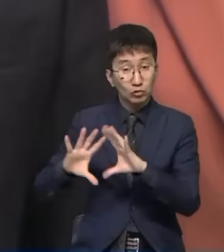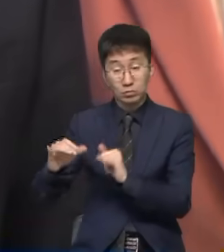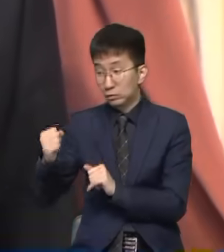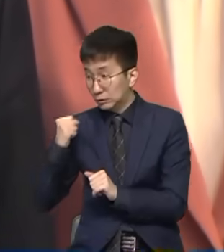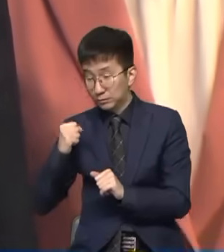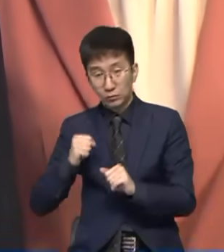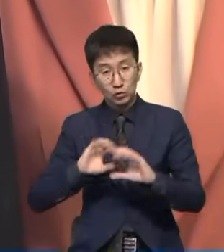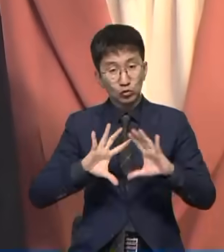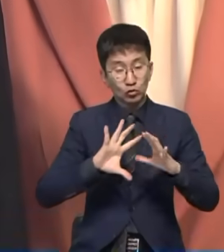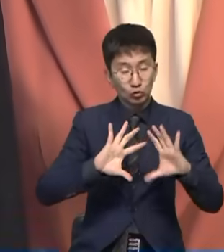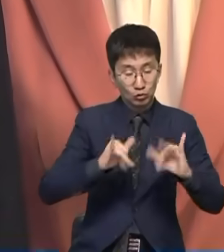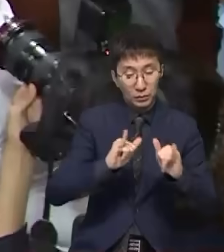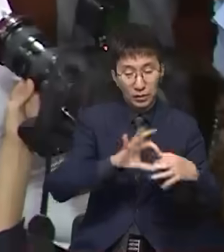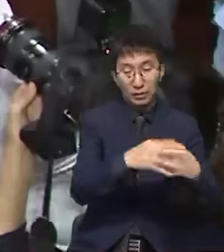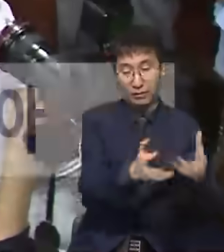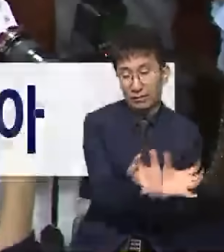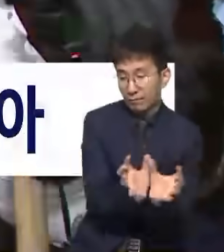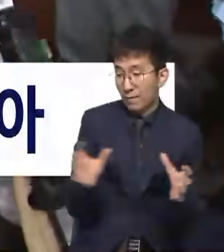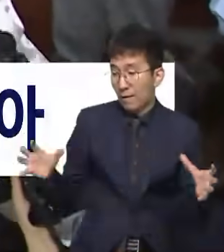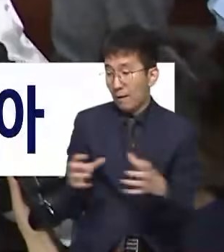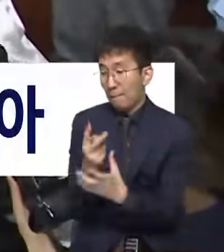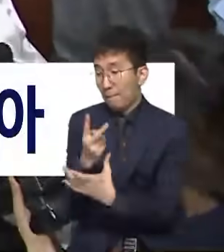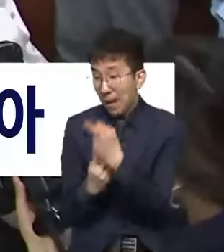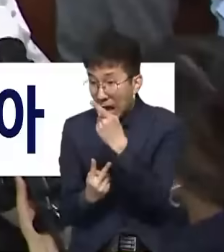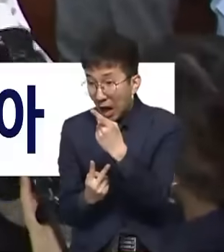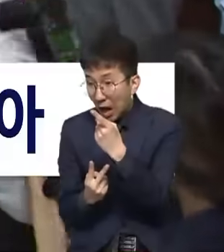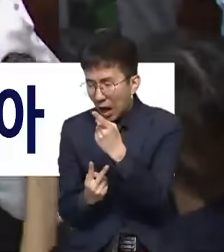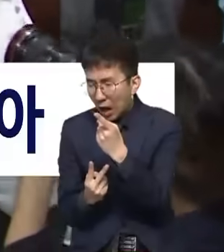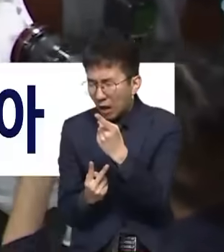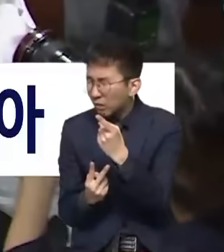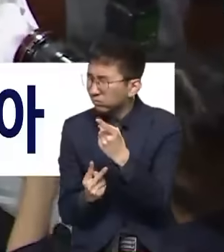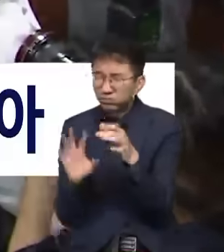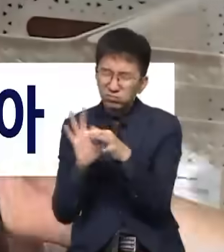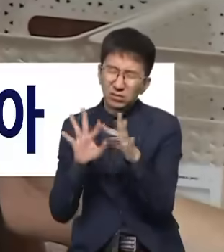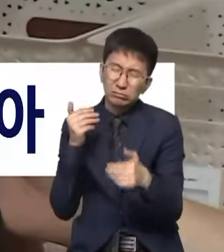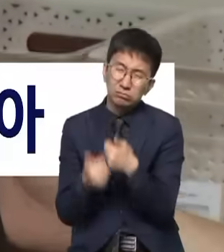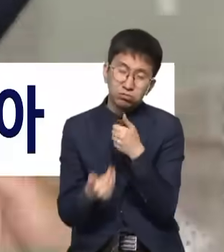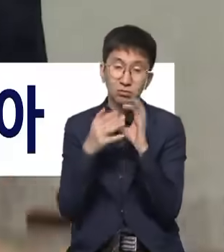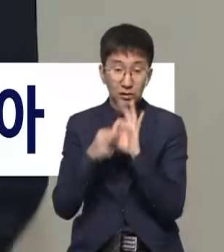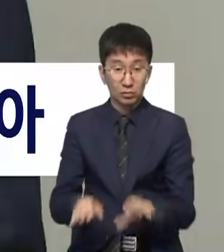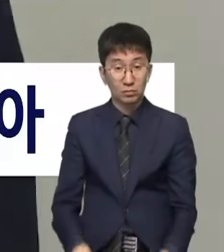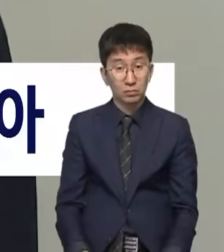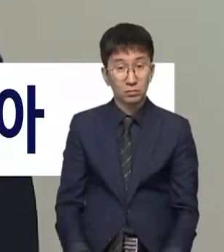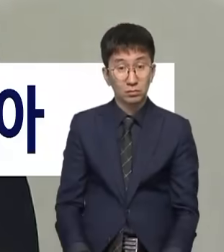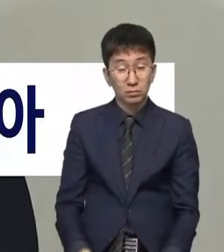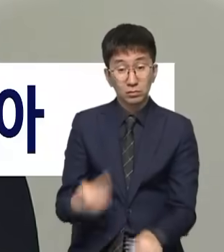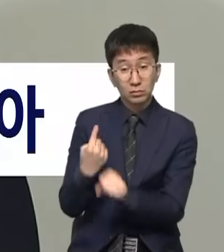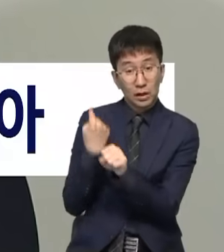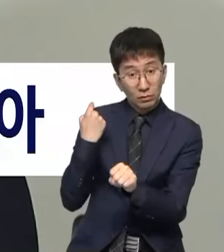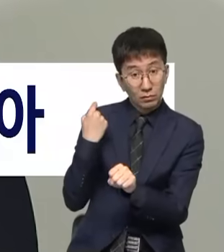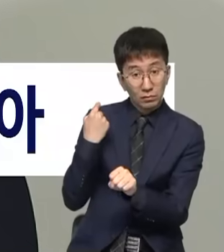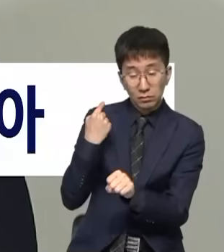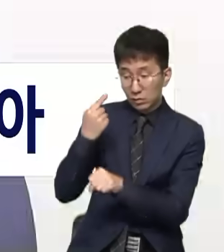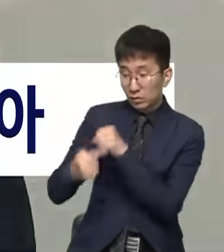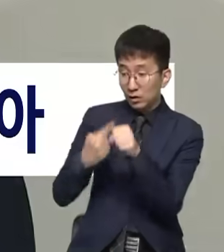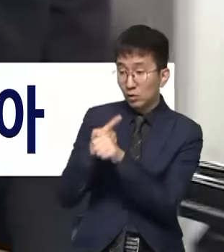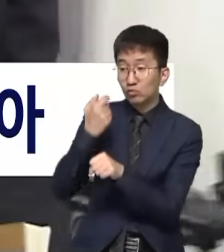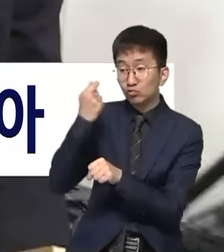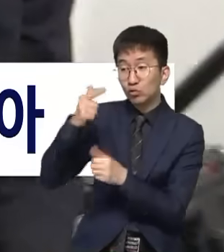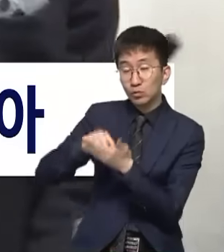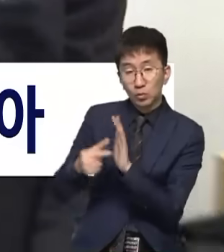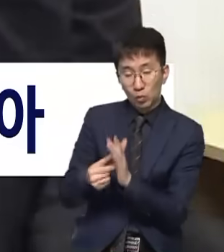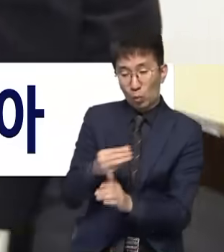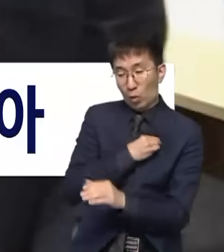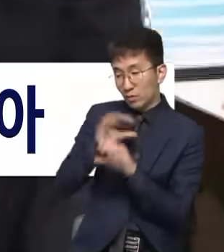부딪혀왔습니다. 지난해 당원권 정지 1년 6개월 처분을 받은 이 전 대표는 내년 1월 당원권이 회복되는데 추가